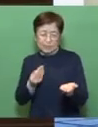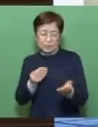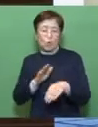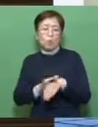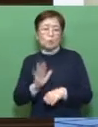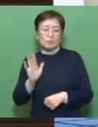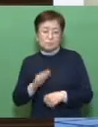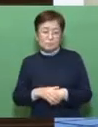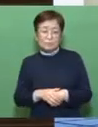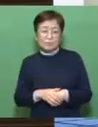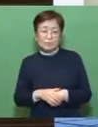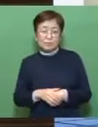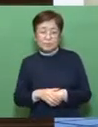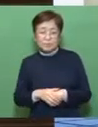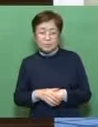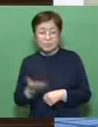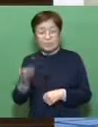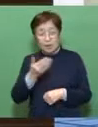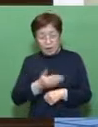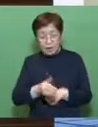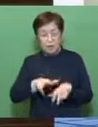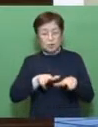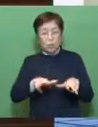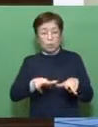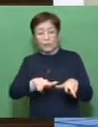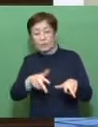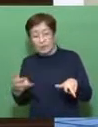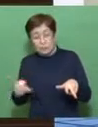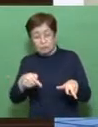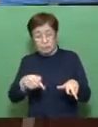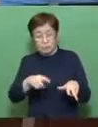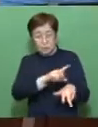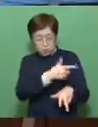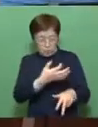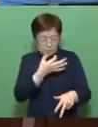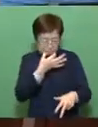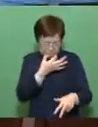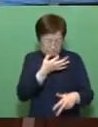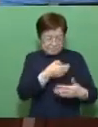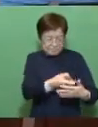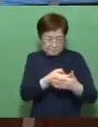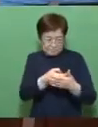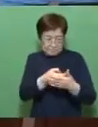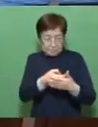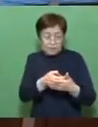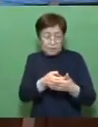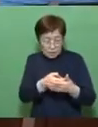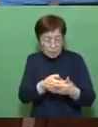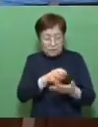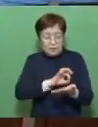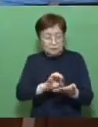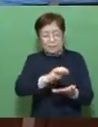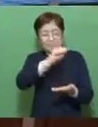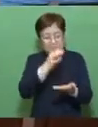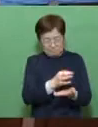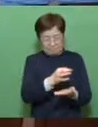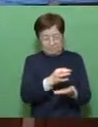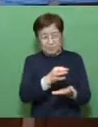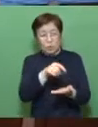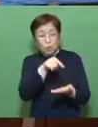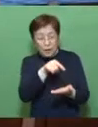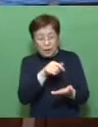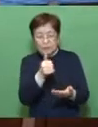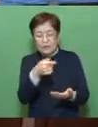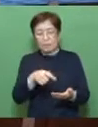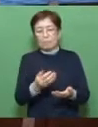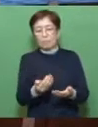なるなそれからあの行政改革色々積み上げまして支出削減に伴う効果を担保